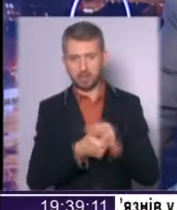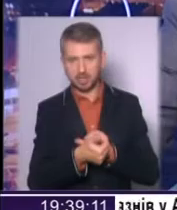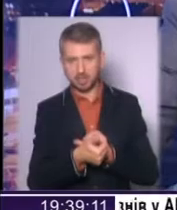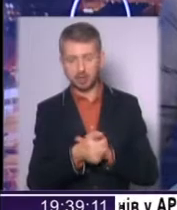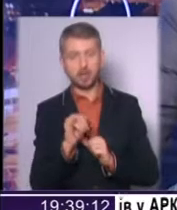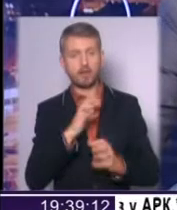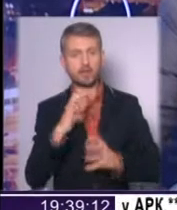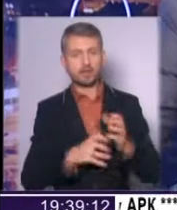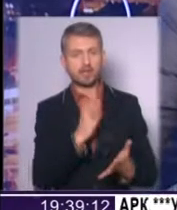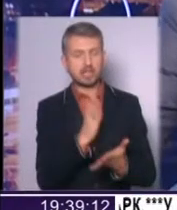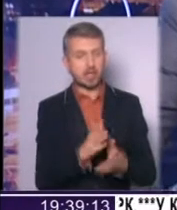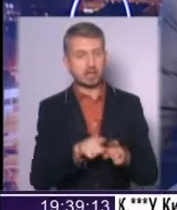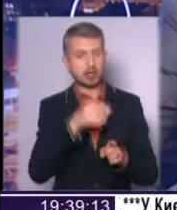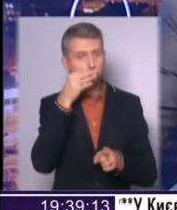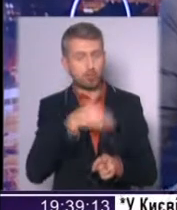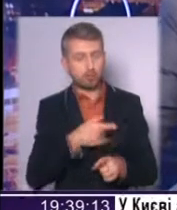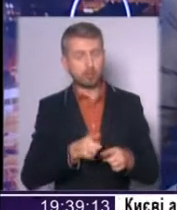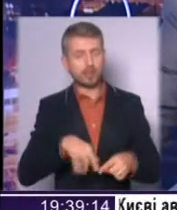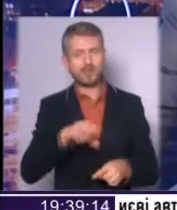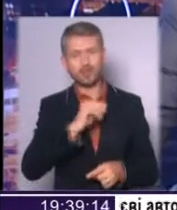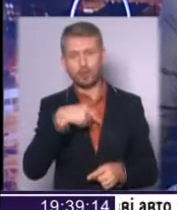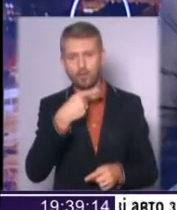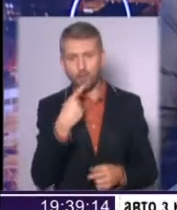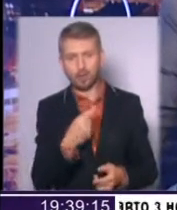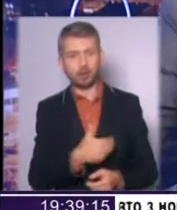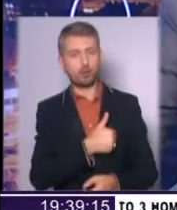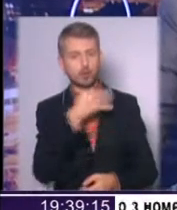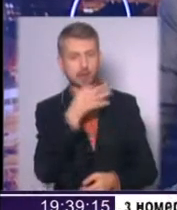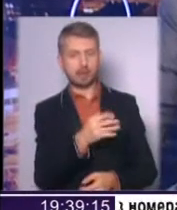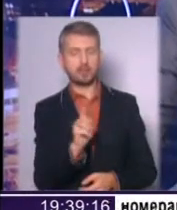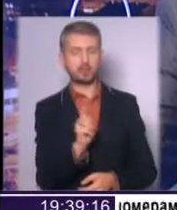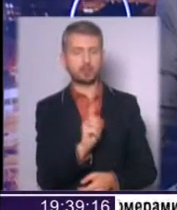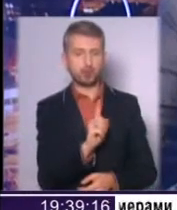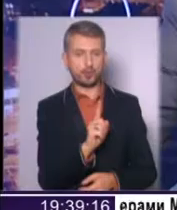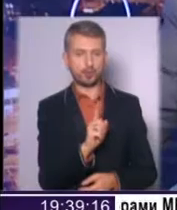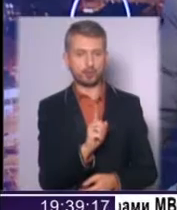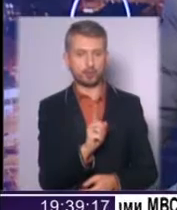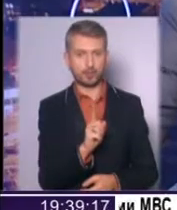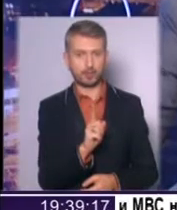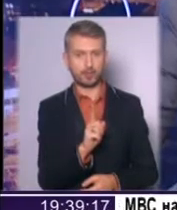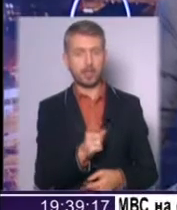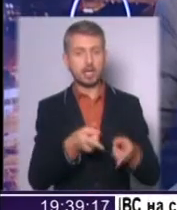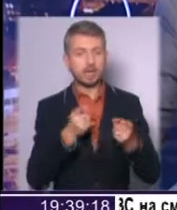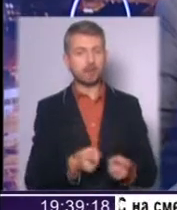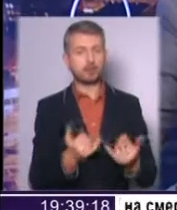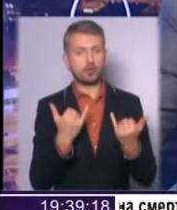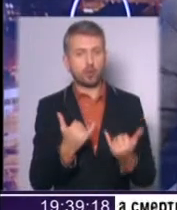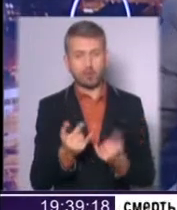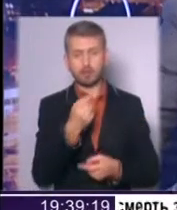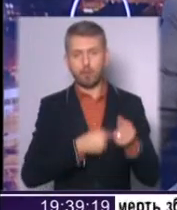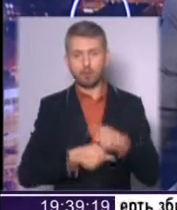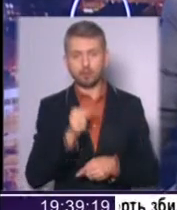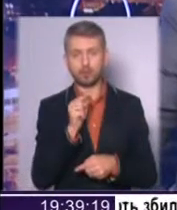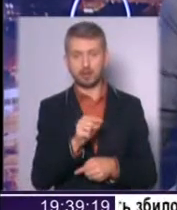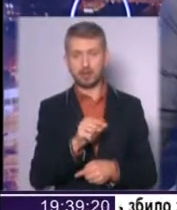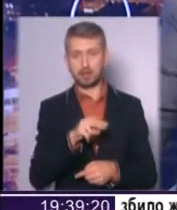і це звужує їхню діяльність, і заборгує, і так далі. Щодо адміністрування ПДВ, це велика проблема. У